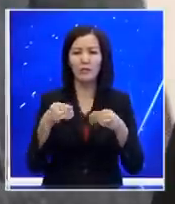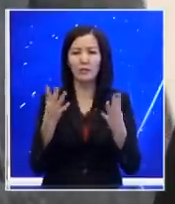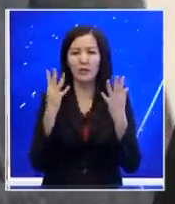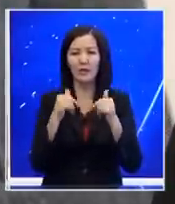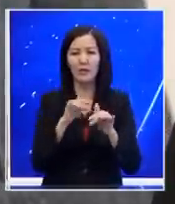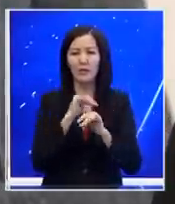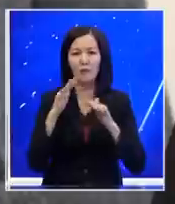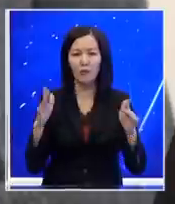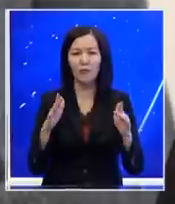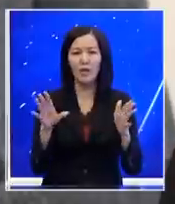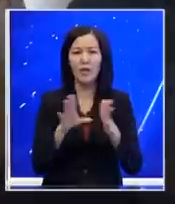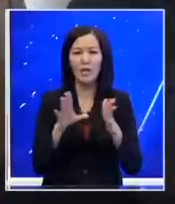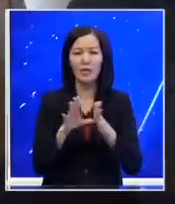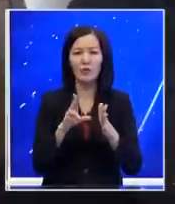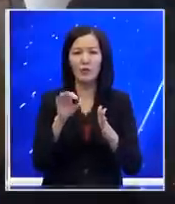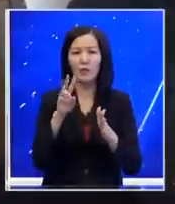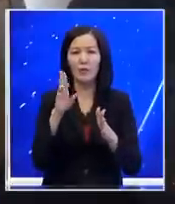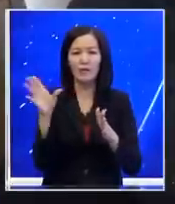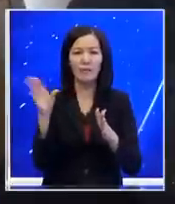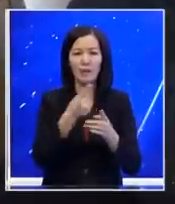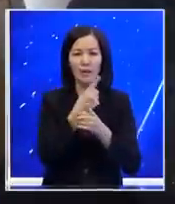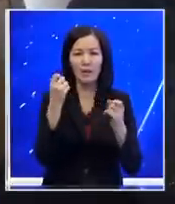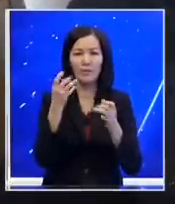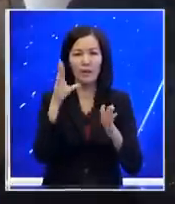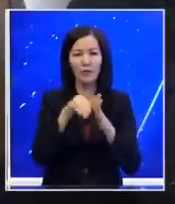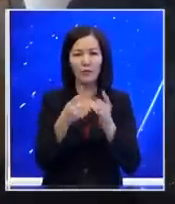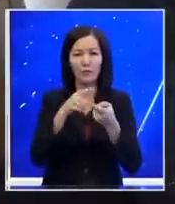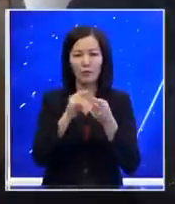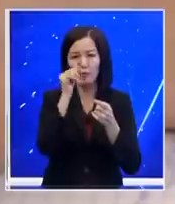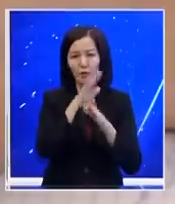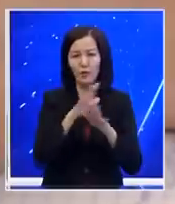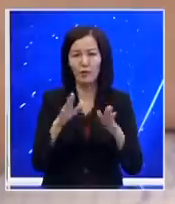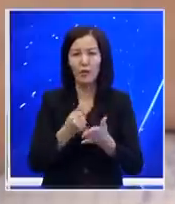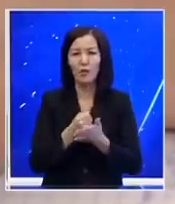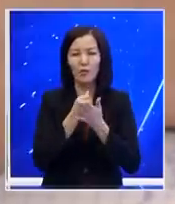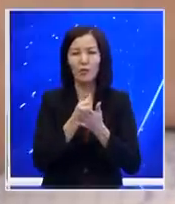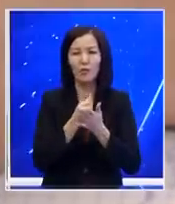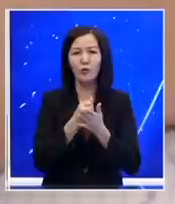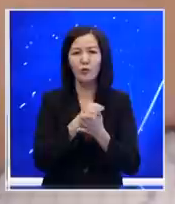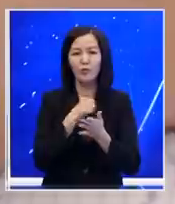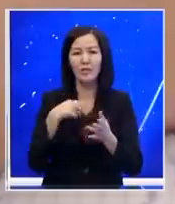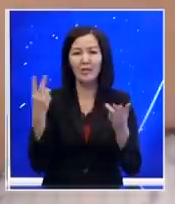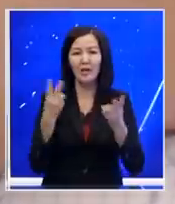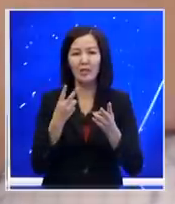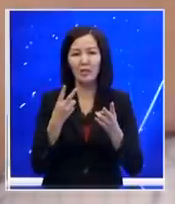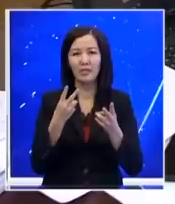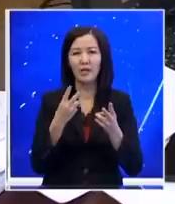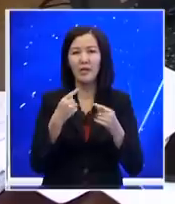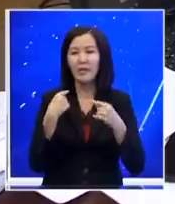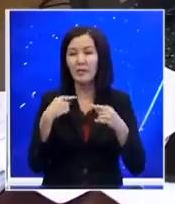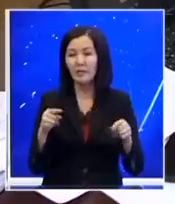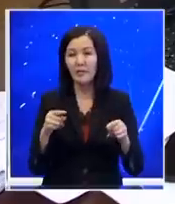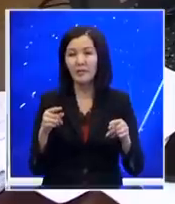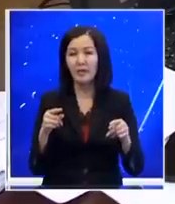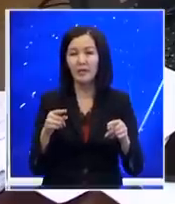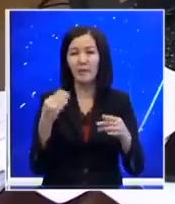көп. Салдарынан электронды портал барлық мәліметті жүктеп үлгермейді. Әрі мұндай қолдау түрі өздеріне тиесілі емес екенін біле тұра